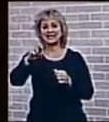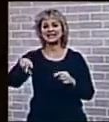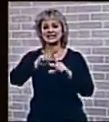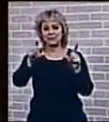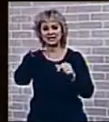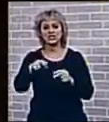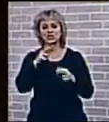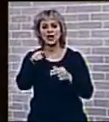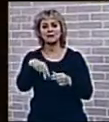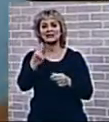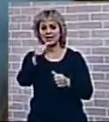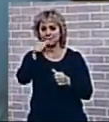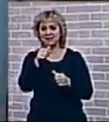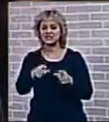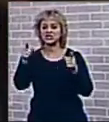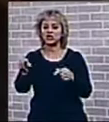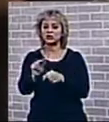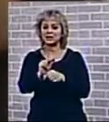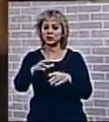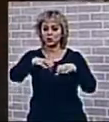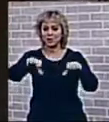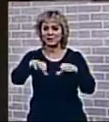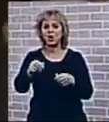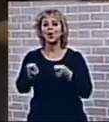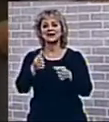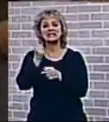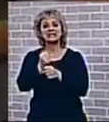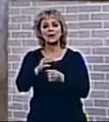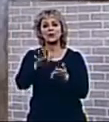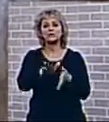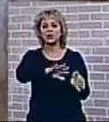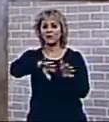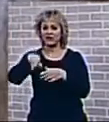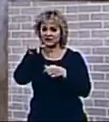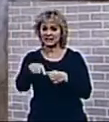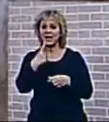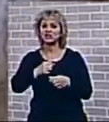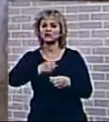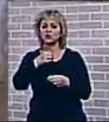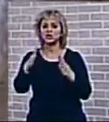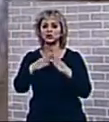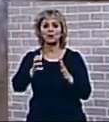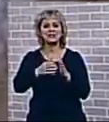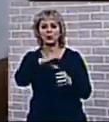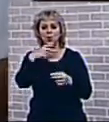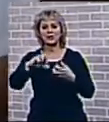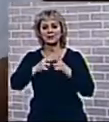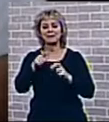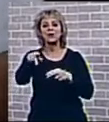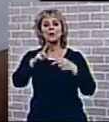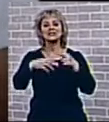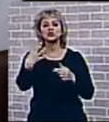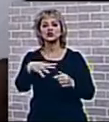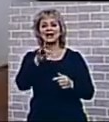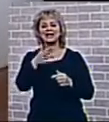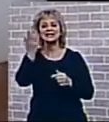работу с жалобами дали месяц. Текущий ремонт трубопровода управленцы сделали, мусор вывезли. Говорят, возраст дома – причина многих проблем. Его построили 40